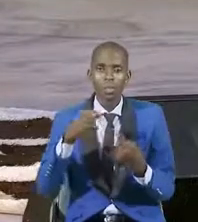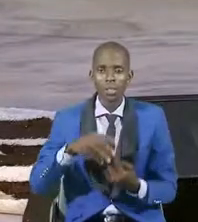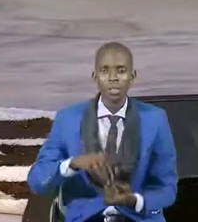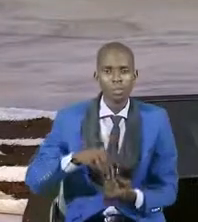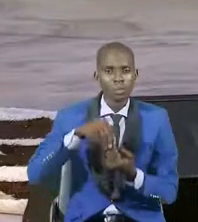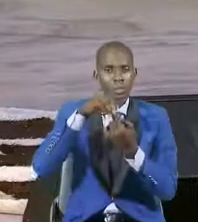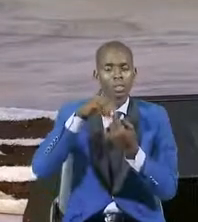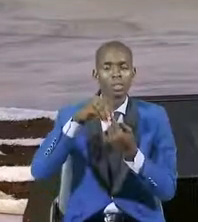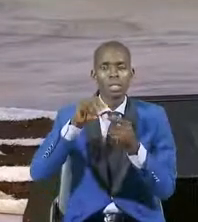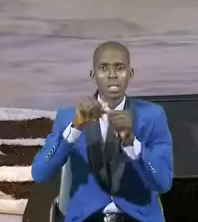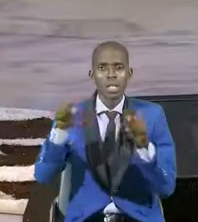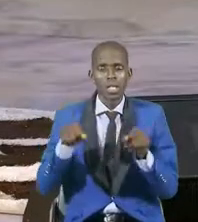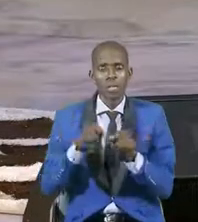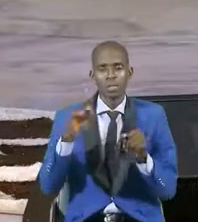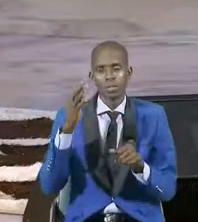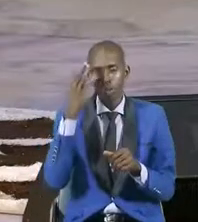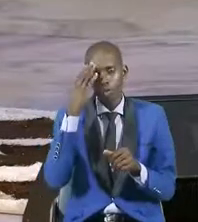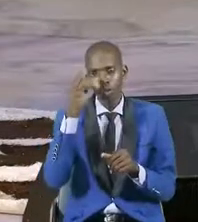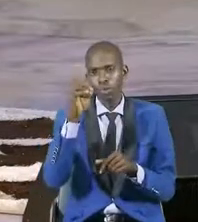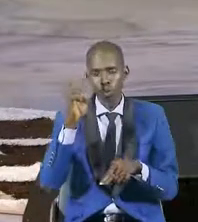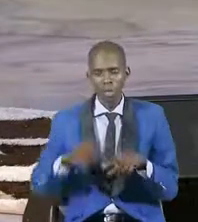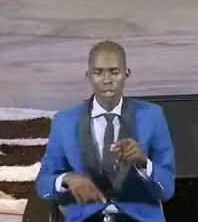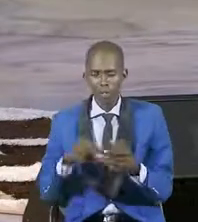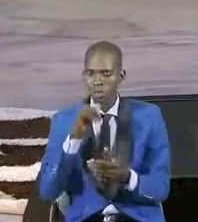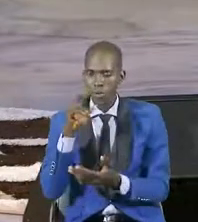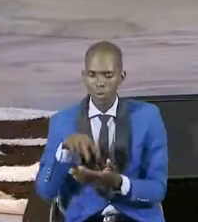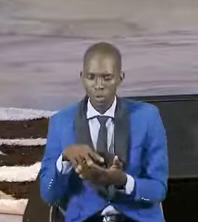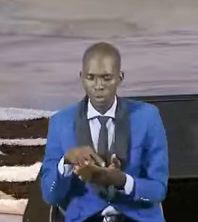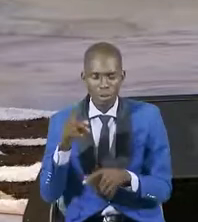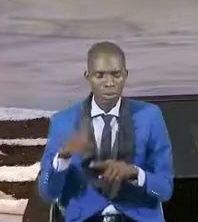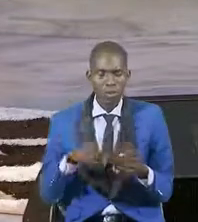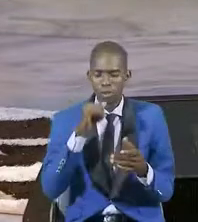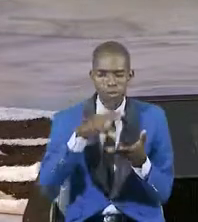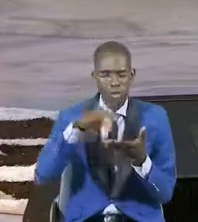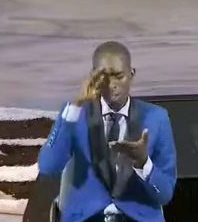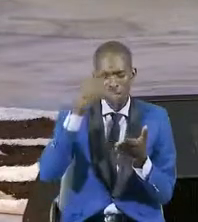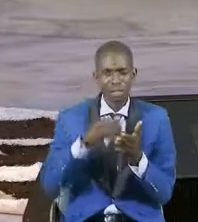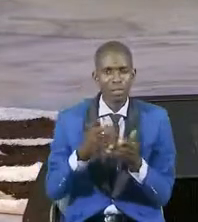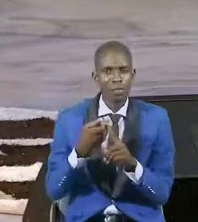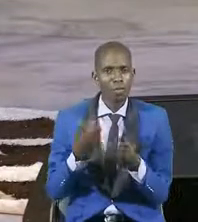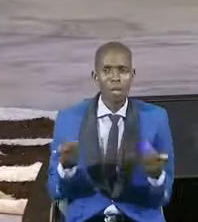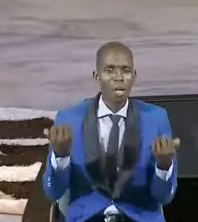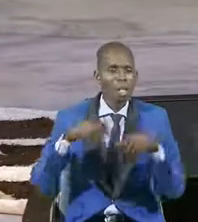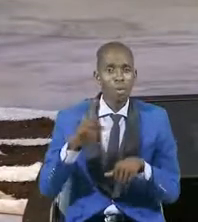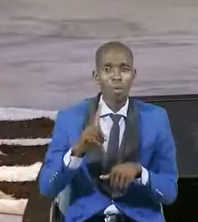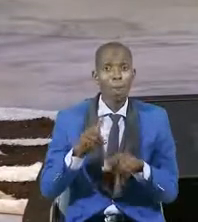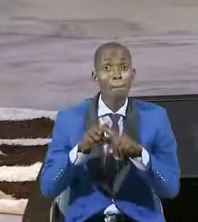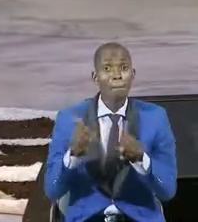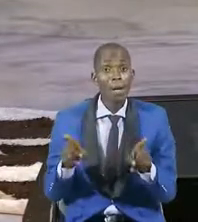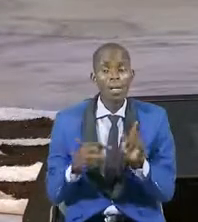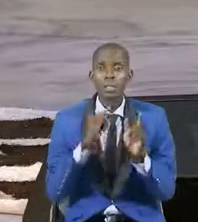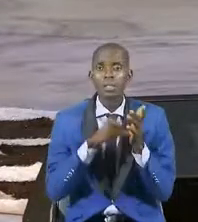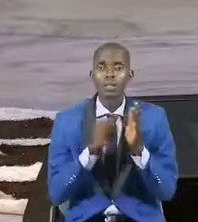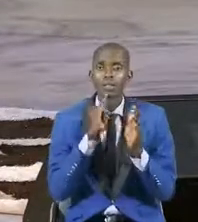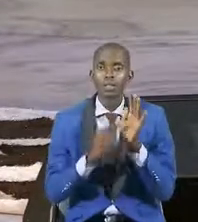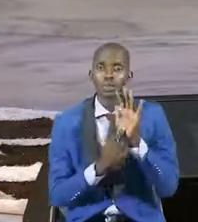cela. Mais c'est une sagesse, une connaissance qu'on ne peut pas lire, qu'on ne peut apprendre ailleurs. Cela